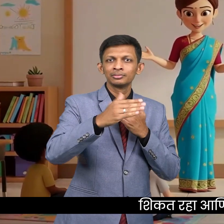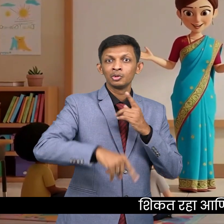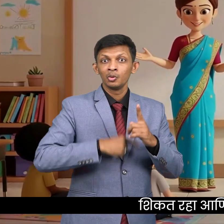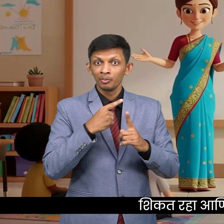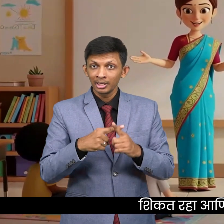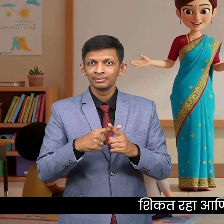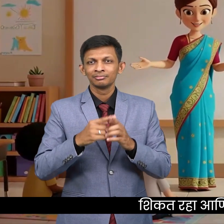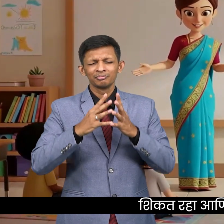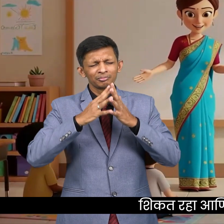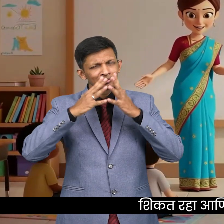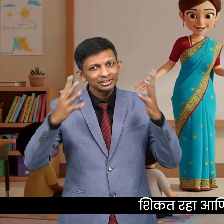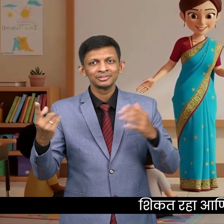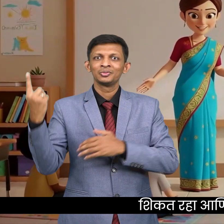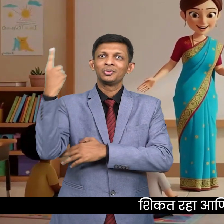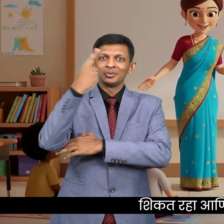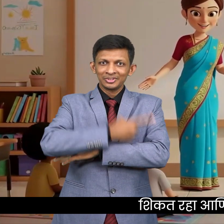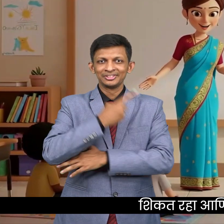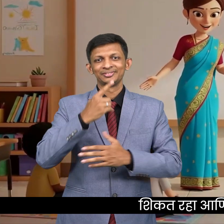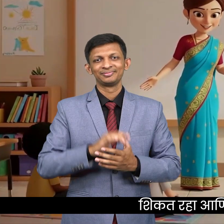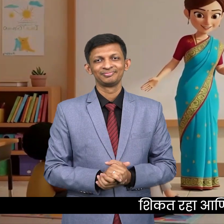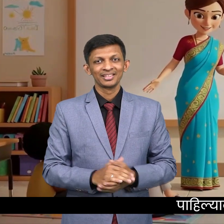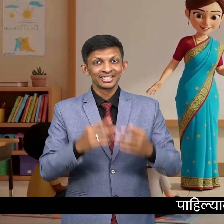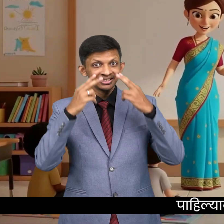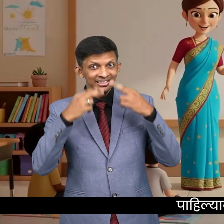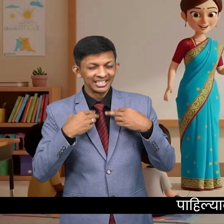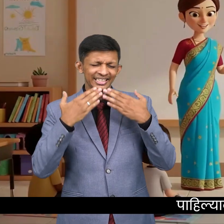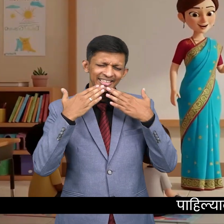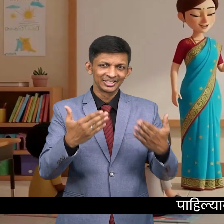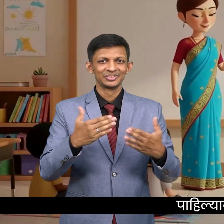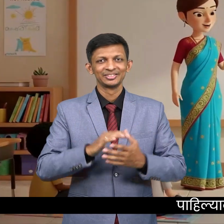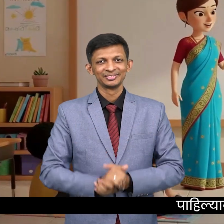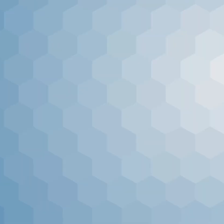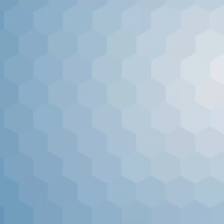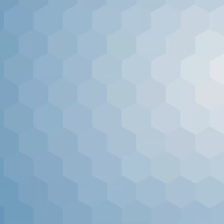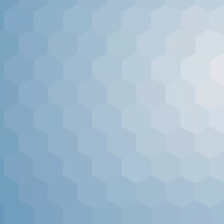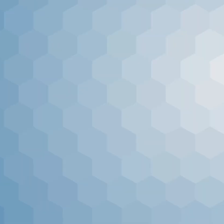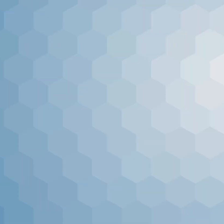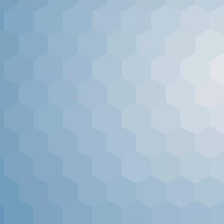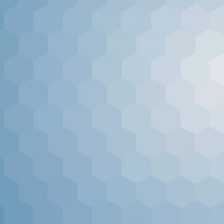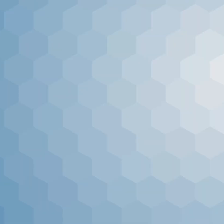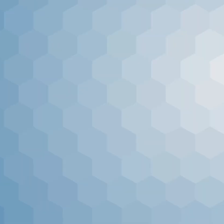आणि तुमचा दिवस चांगला जावो. पाहिल्याबद्दल धन्यवाद.